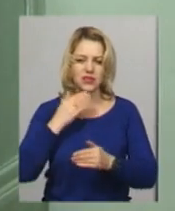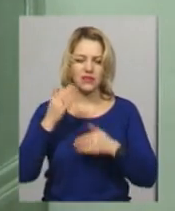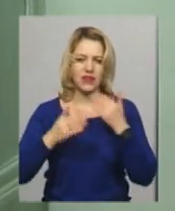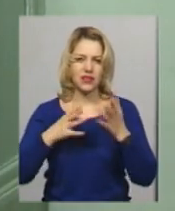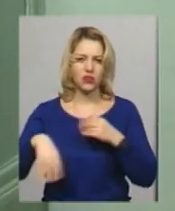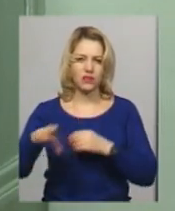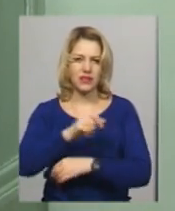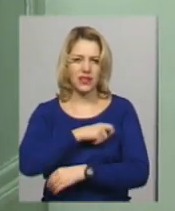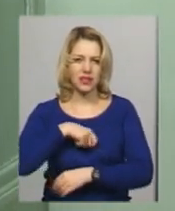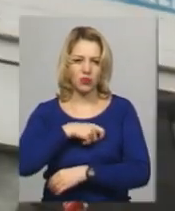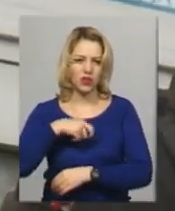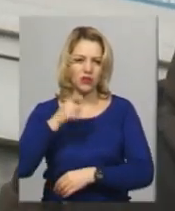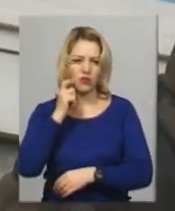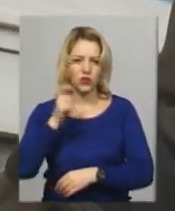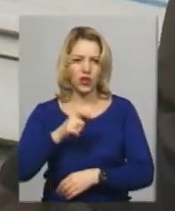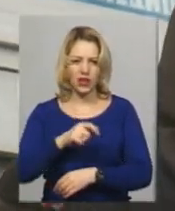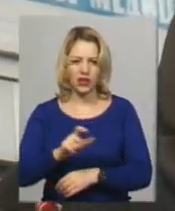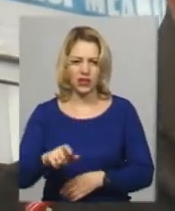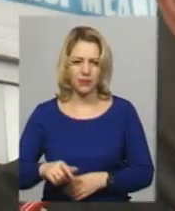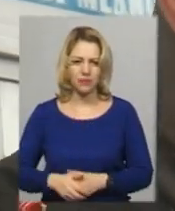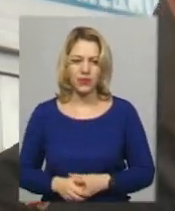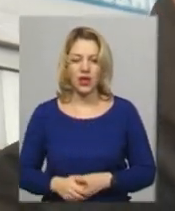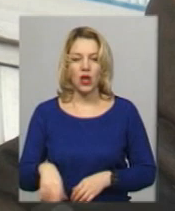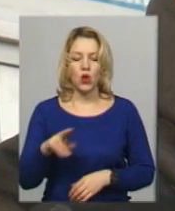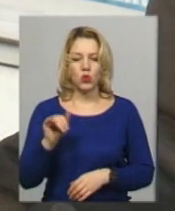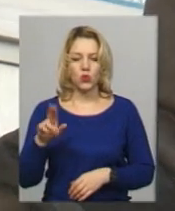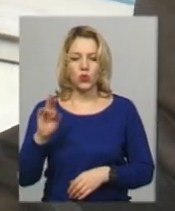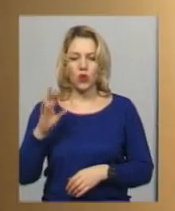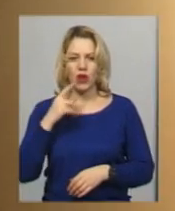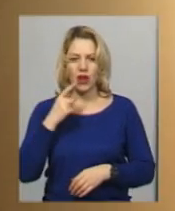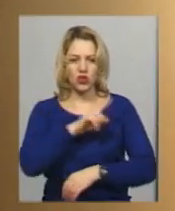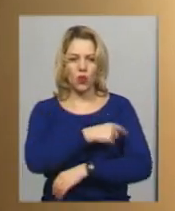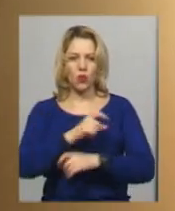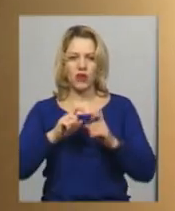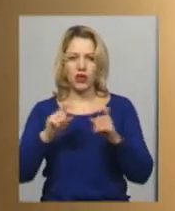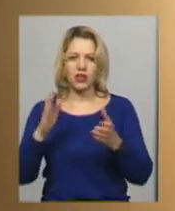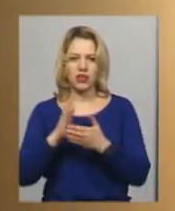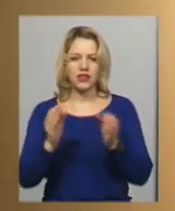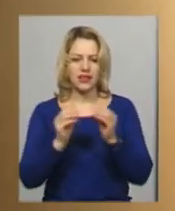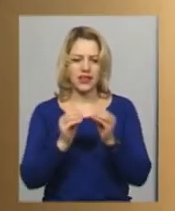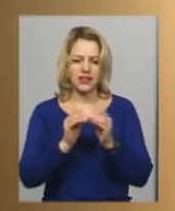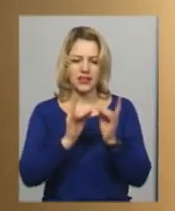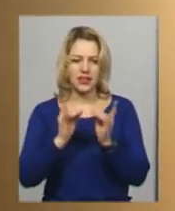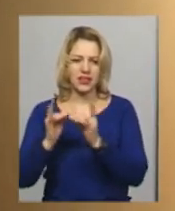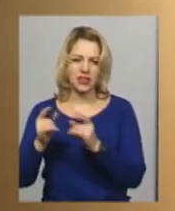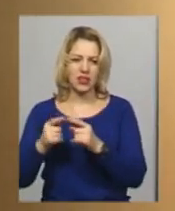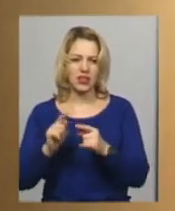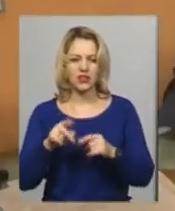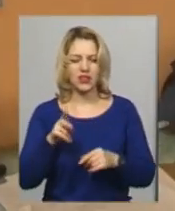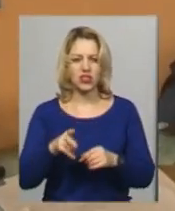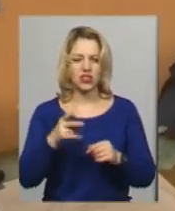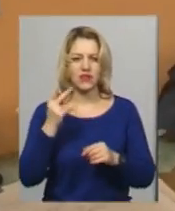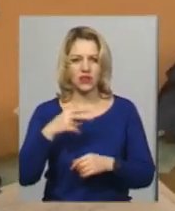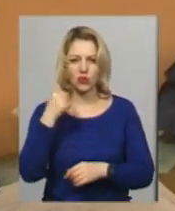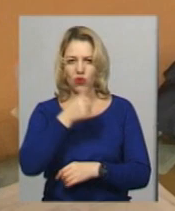всіх депутатів України. Денис Дудко каже, у лікарні є 10 ліжок. Із 2020 року їх утримання буде економічно